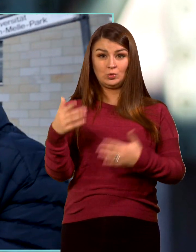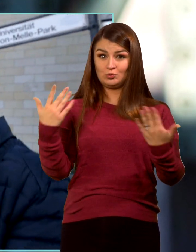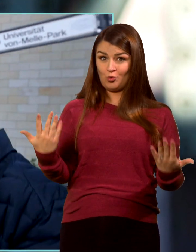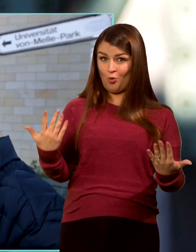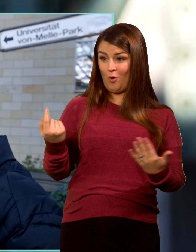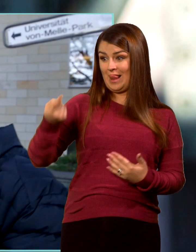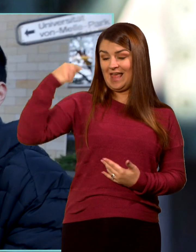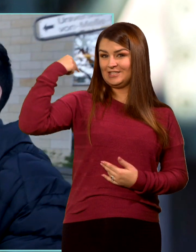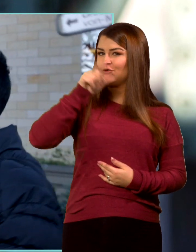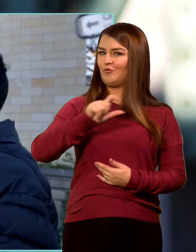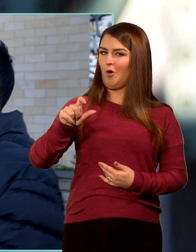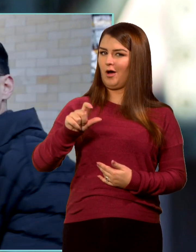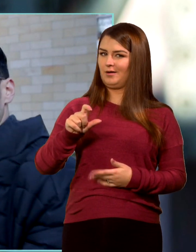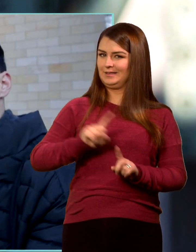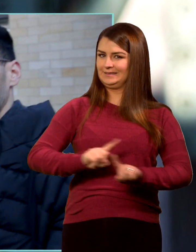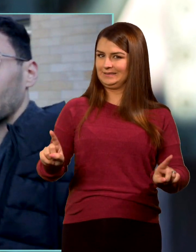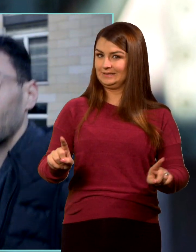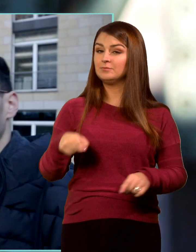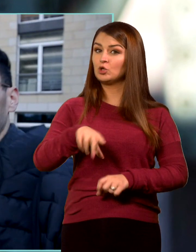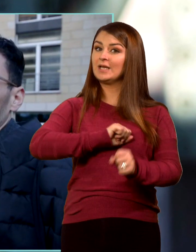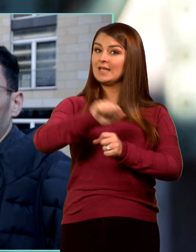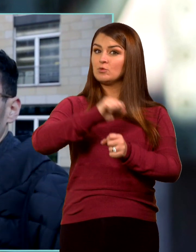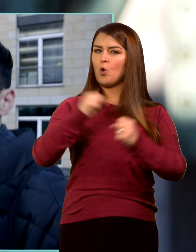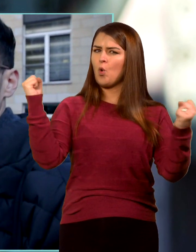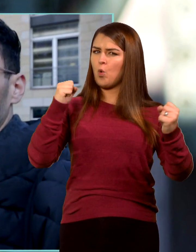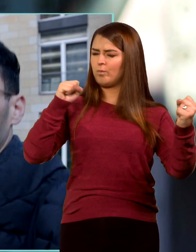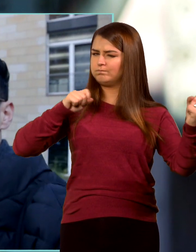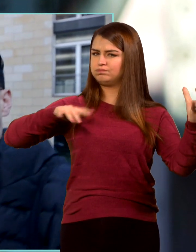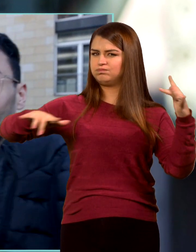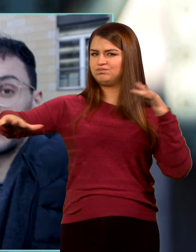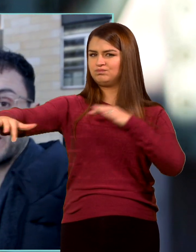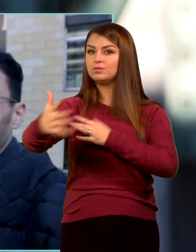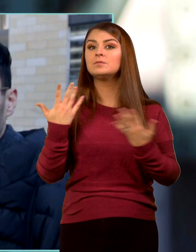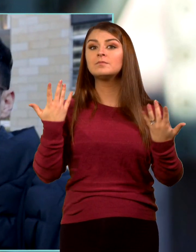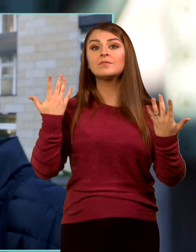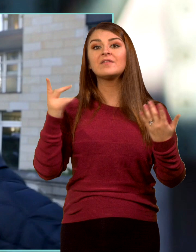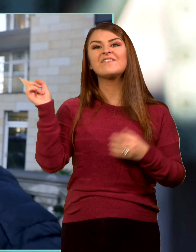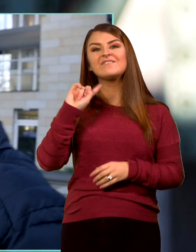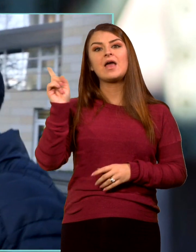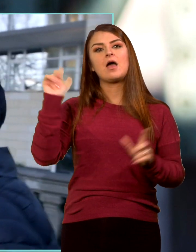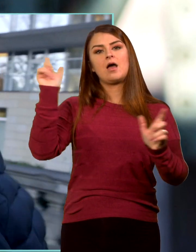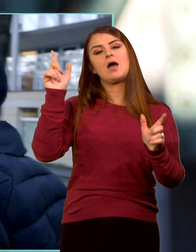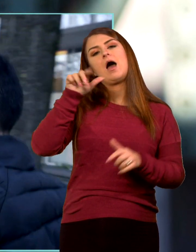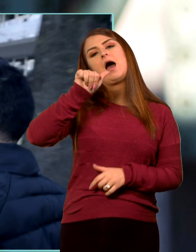sah es jetzt die letzten Wochen nicht aus. Da sind die Demonstrationen ziemlich aus dem Ruder gelaufen und veranstaltet hat sie der AStA.